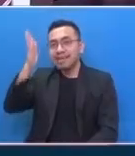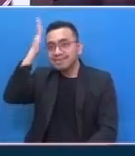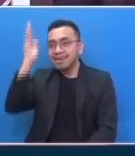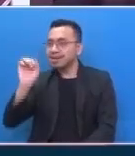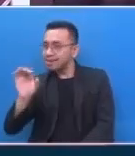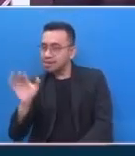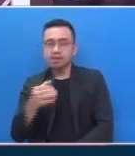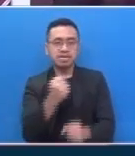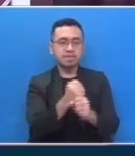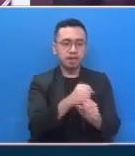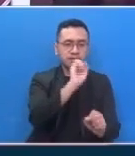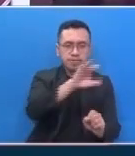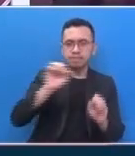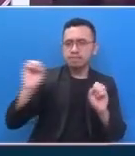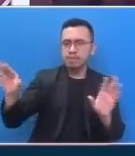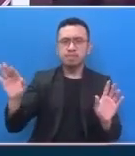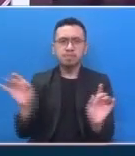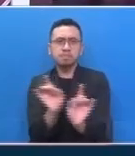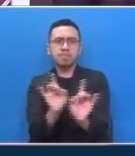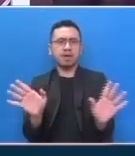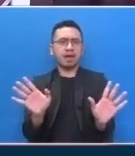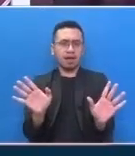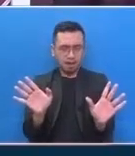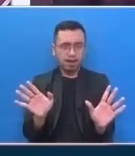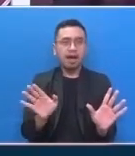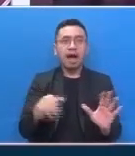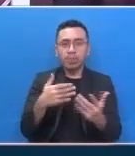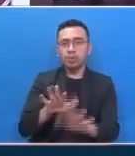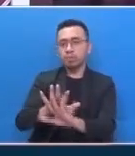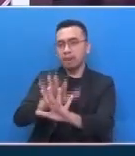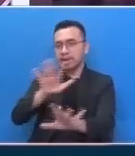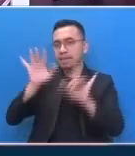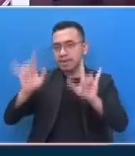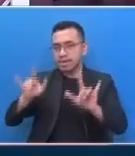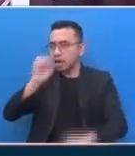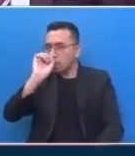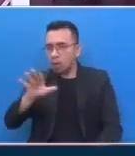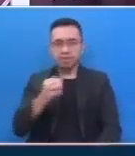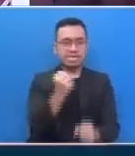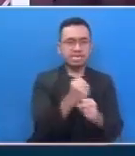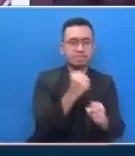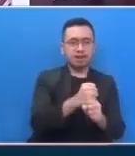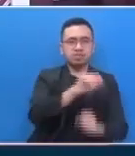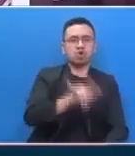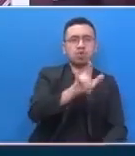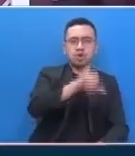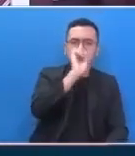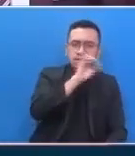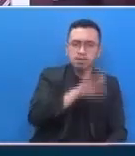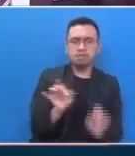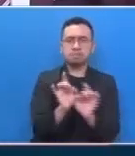luar substansi terkait dengan perbedaan pendapat mengenai ini kan kemudian berkembang isu